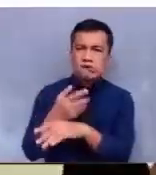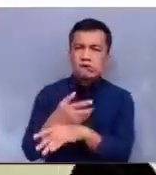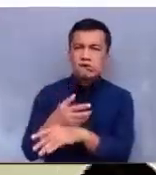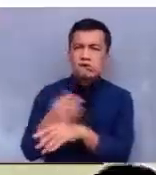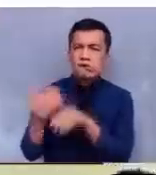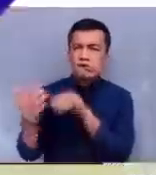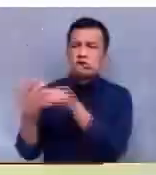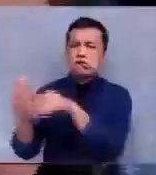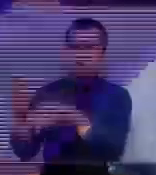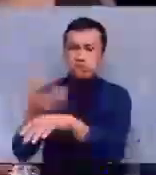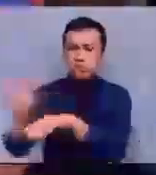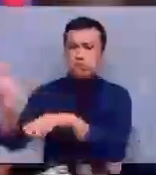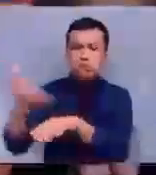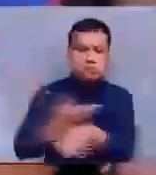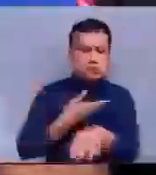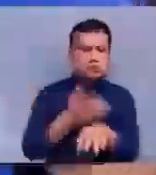kampanya.